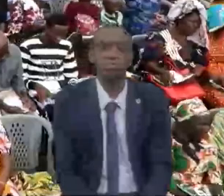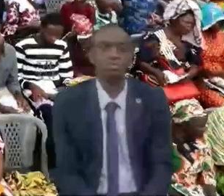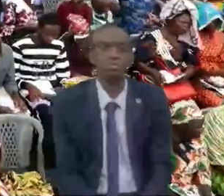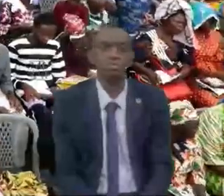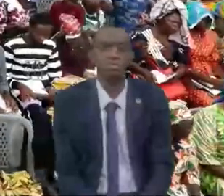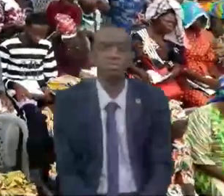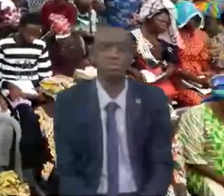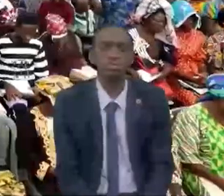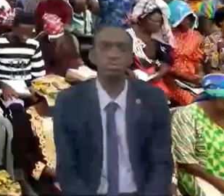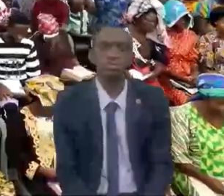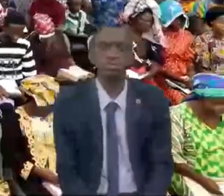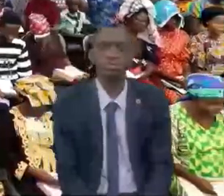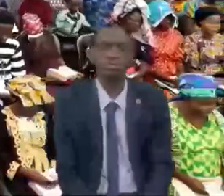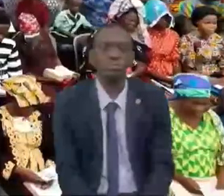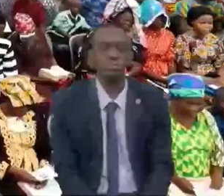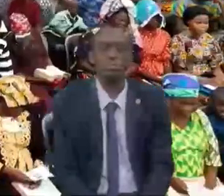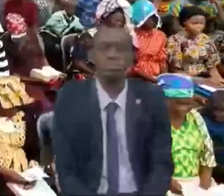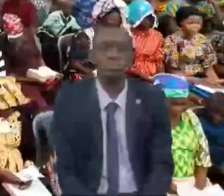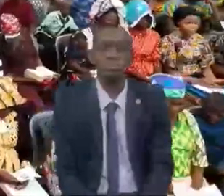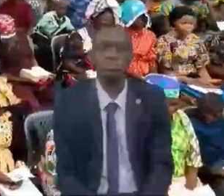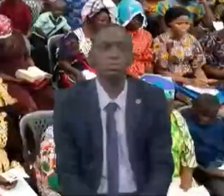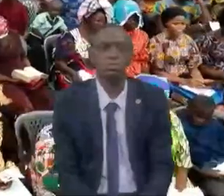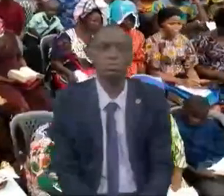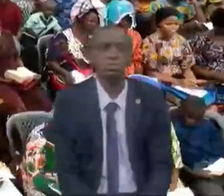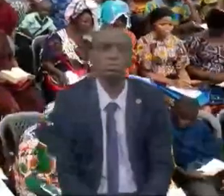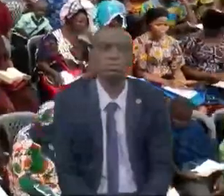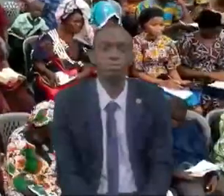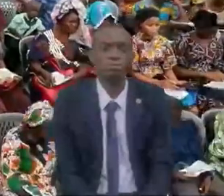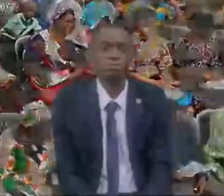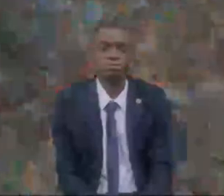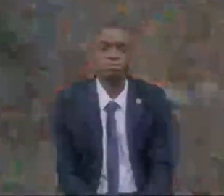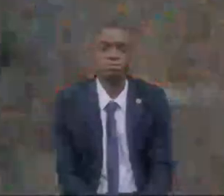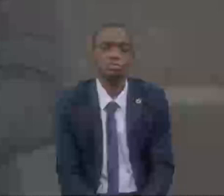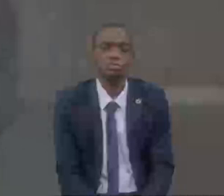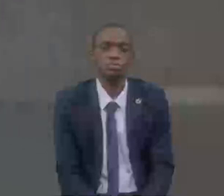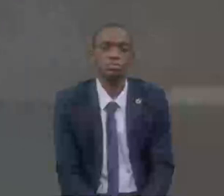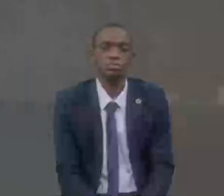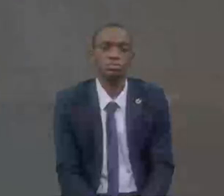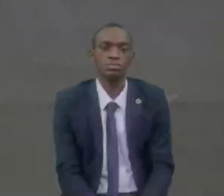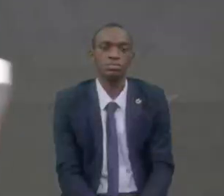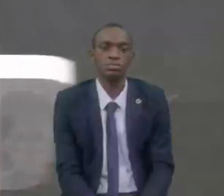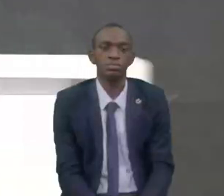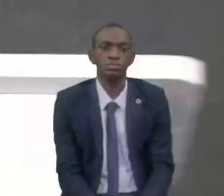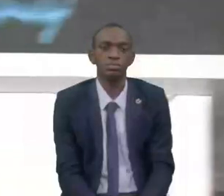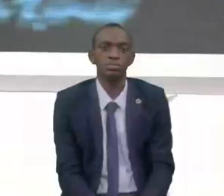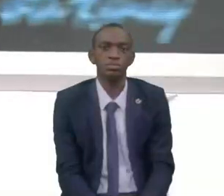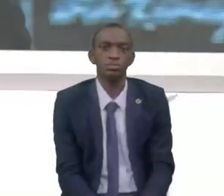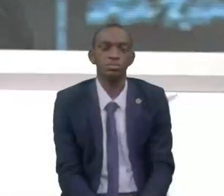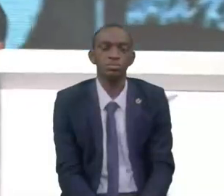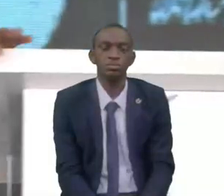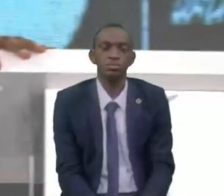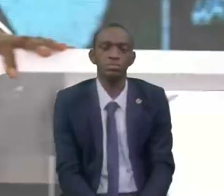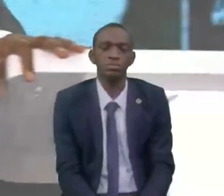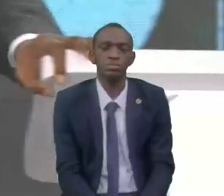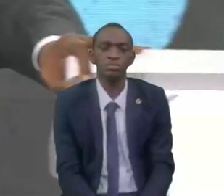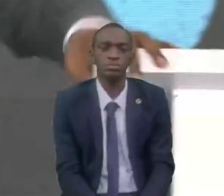toutes les tribus, non. C'est à cause de la méchanceté de ses habitants. Voilà pourquoi